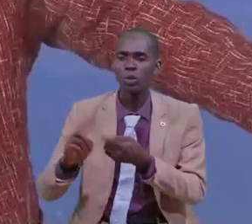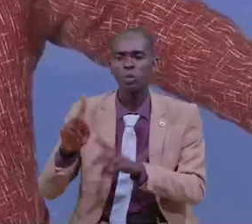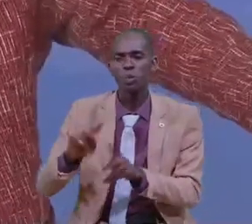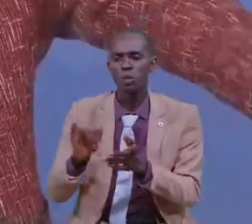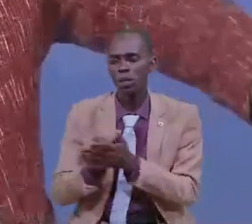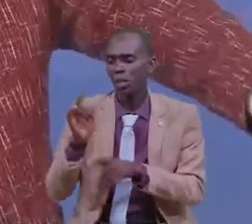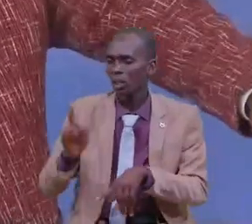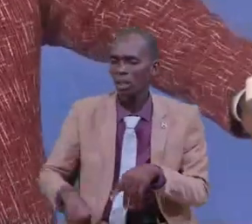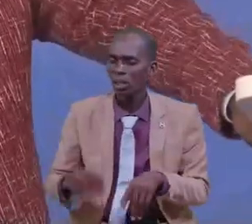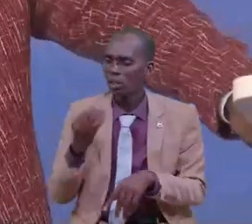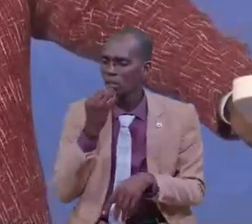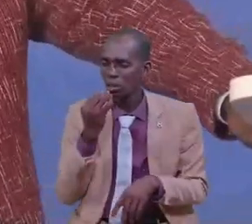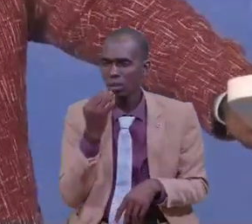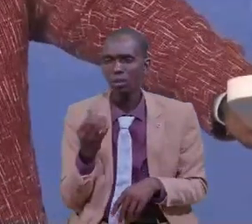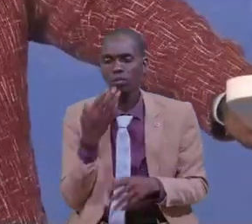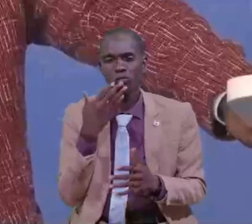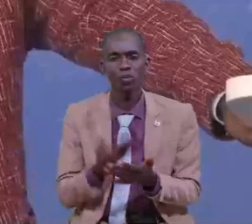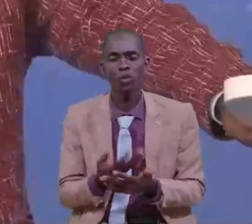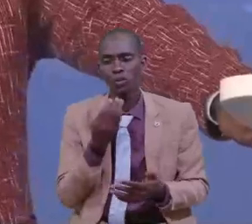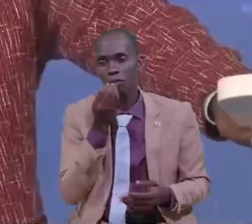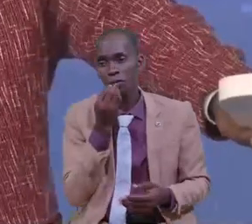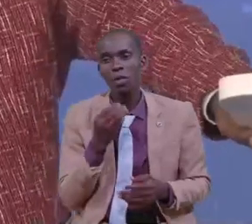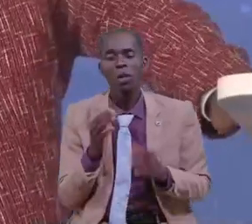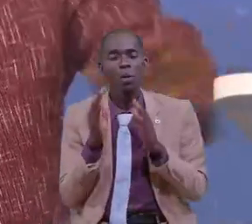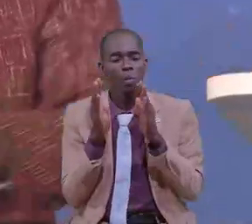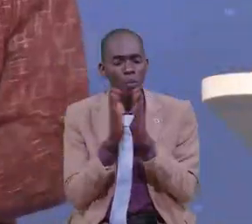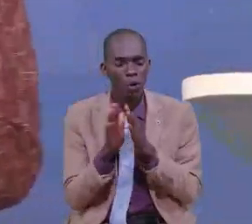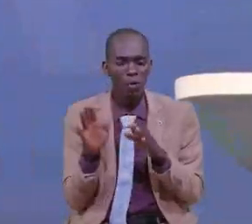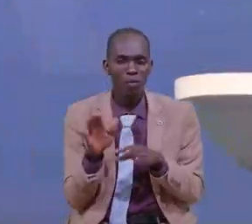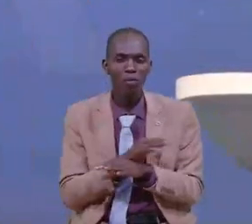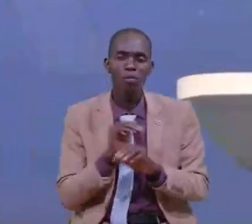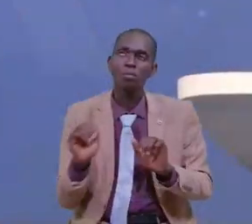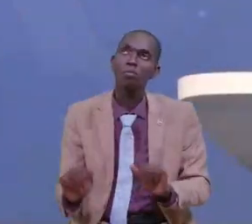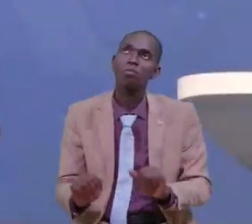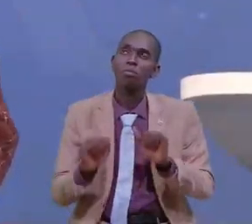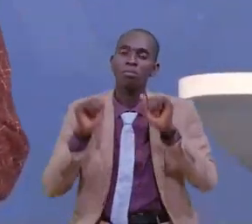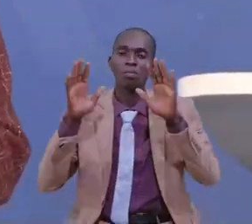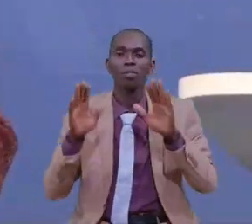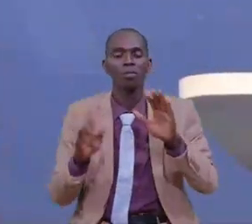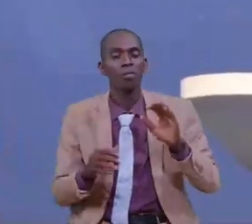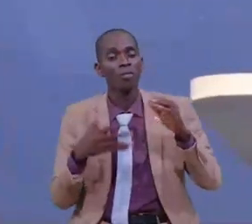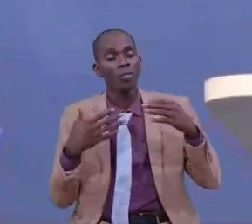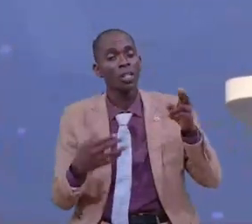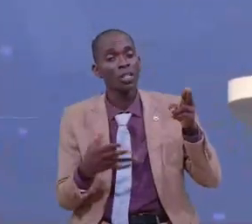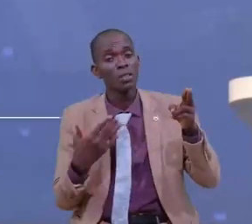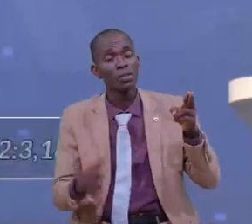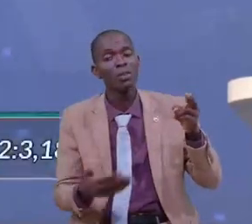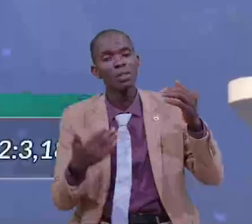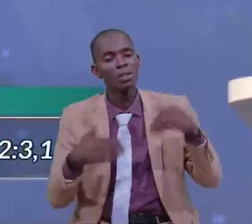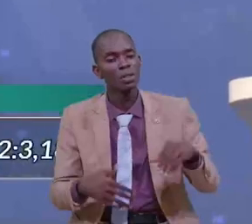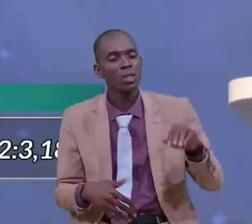Je vais pourvoir ceux qui n'ont pas les moyens. La consécration dans la prière. Le